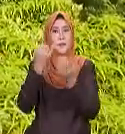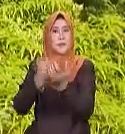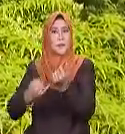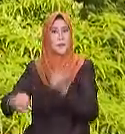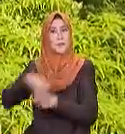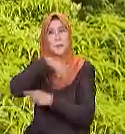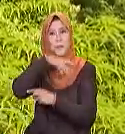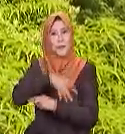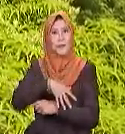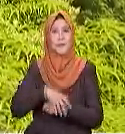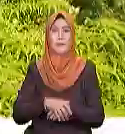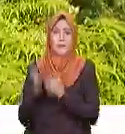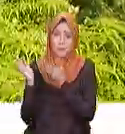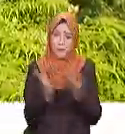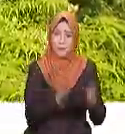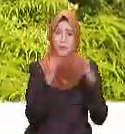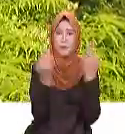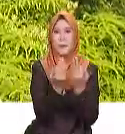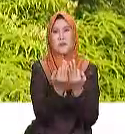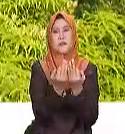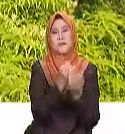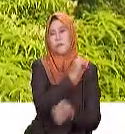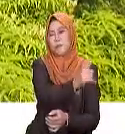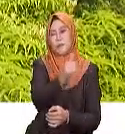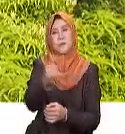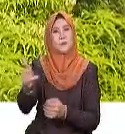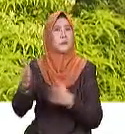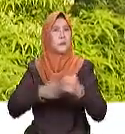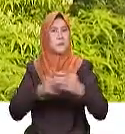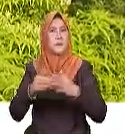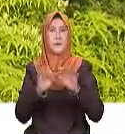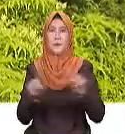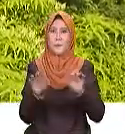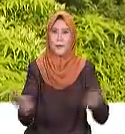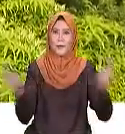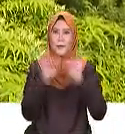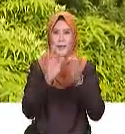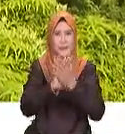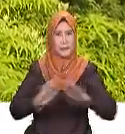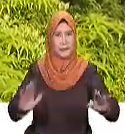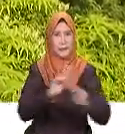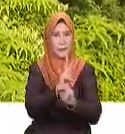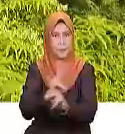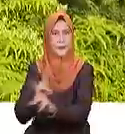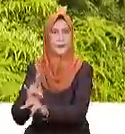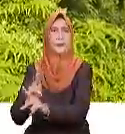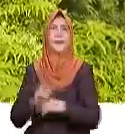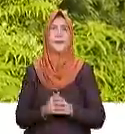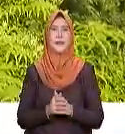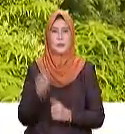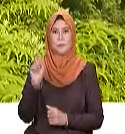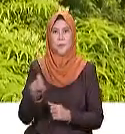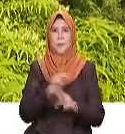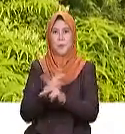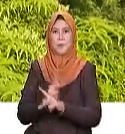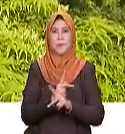Maulidur Rasul. Bawa keluarga beriadah tak kira di mana saja anda berada. Yang penting keselamatan perlu dijaga dan juga perlu